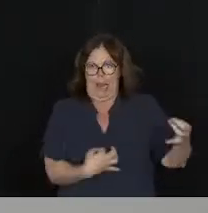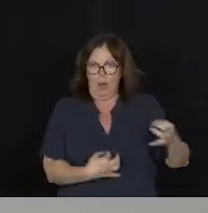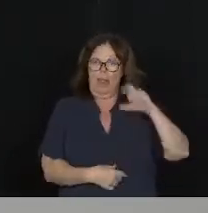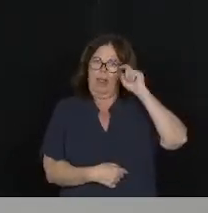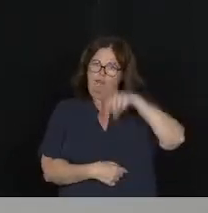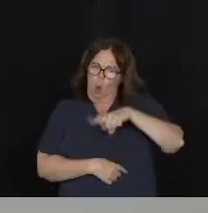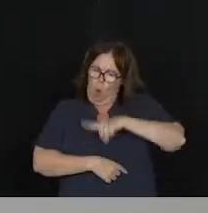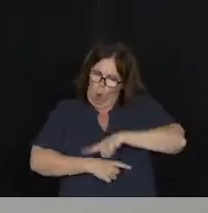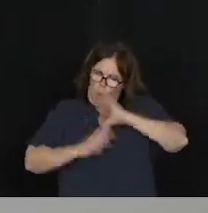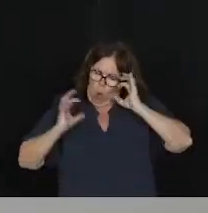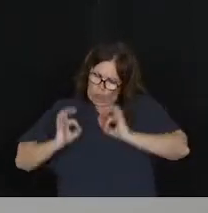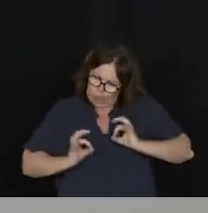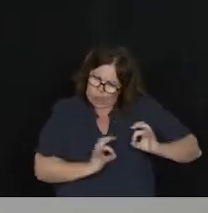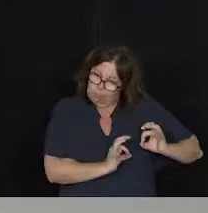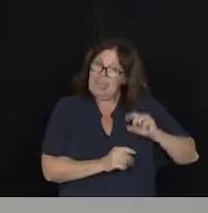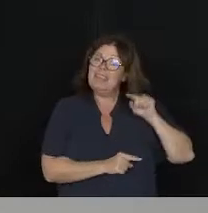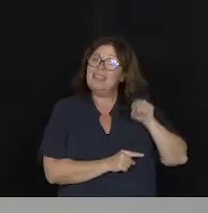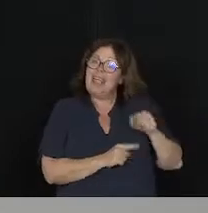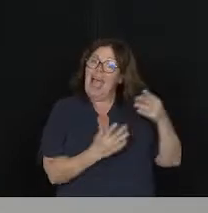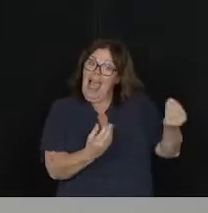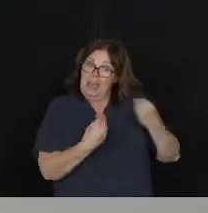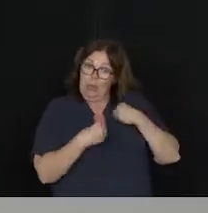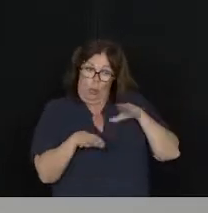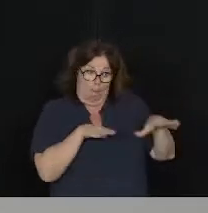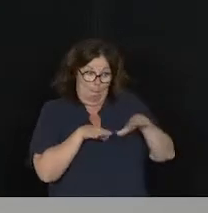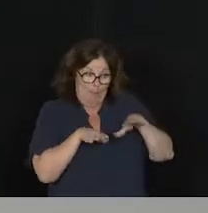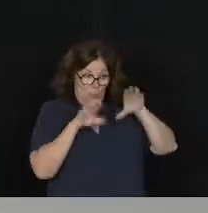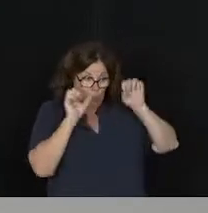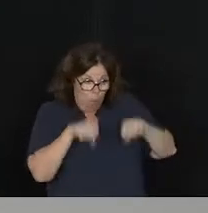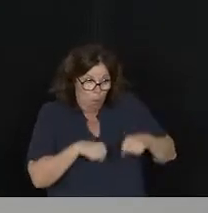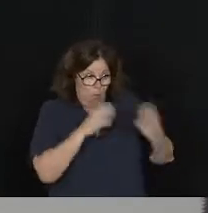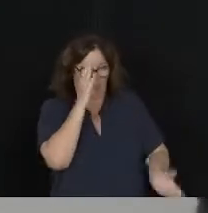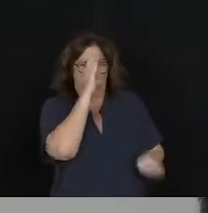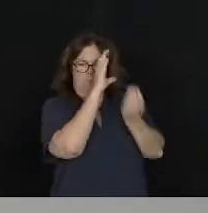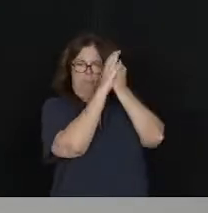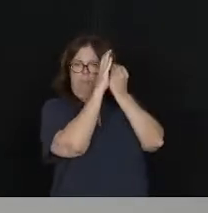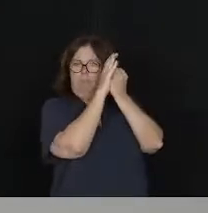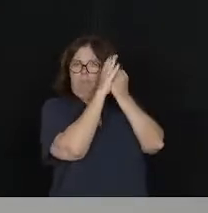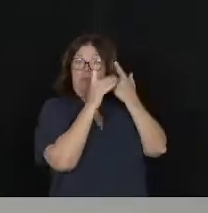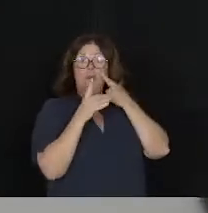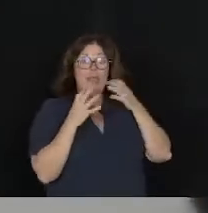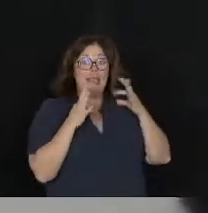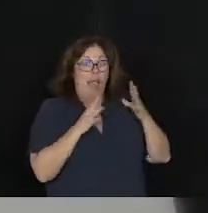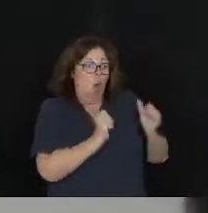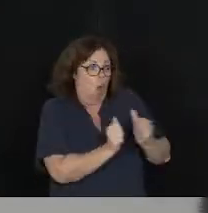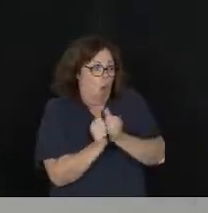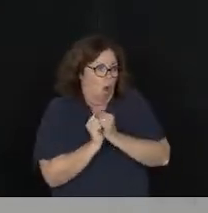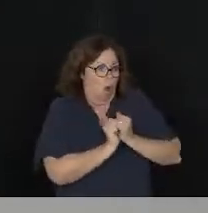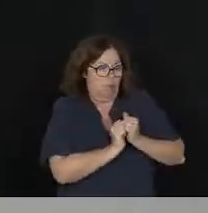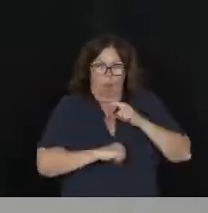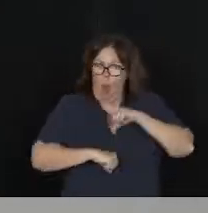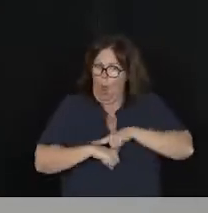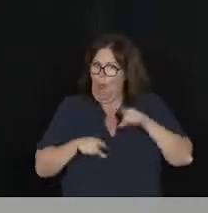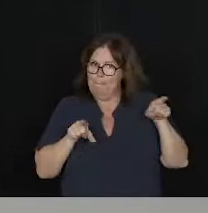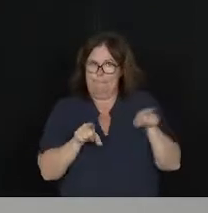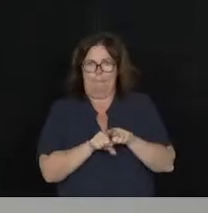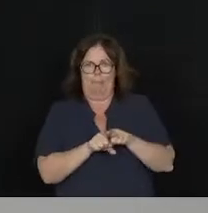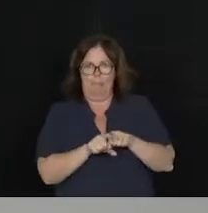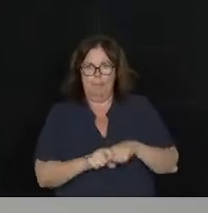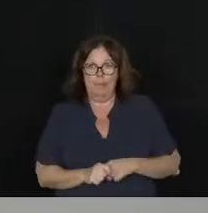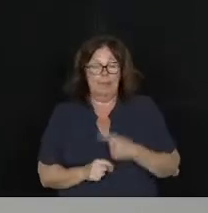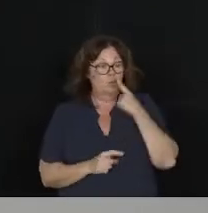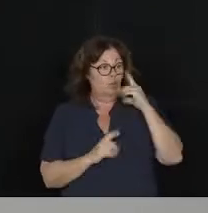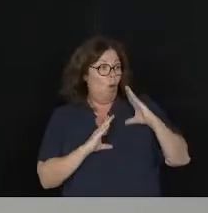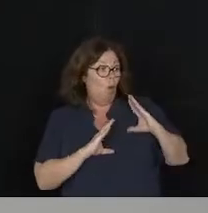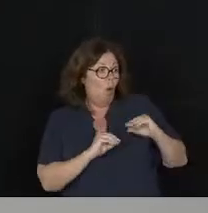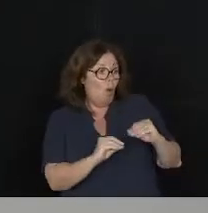de construction processuelle d'un savoir et donc d'un temps commun, hein, la construction d'un temps commun. Concrètement, les expériences